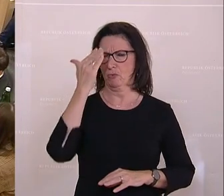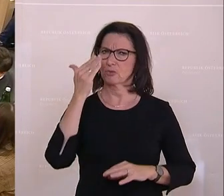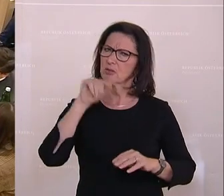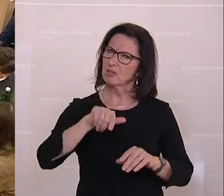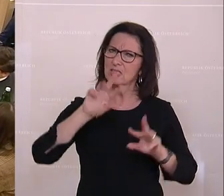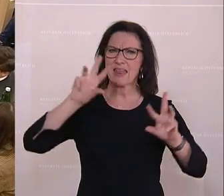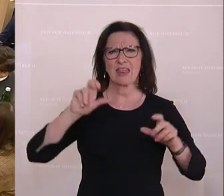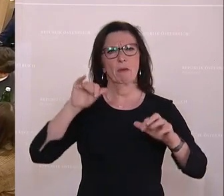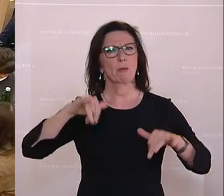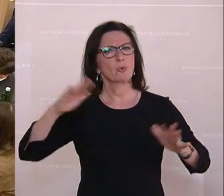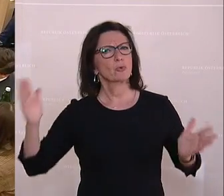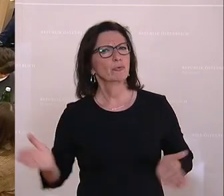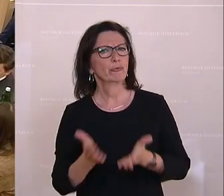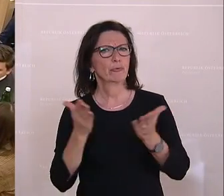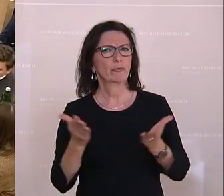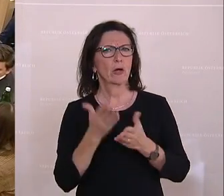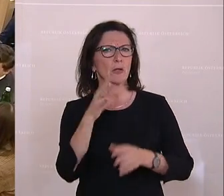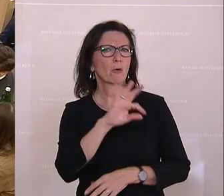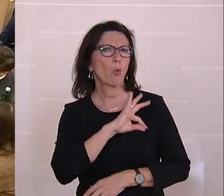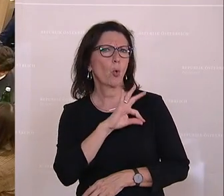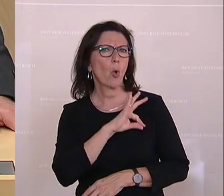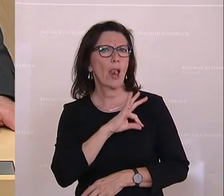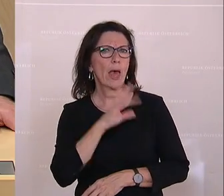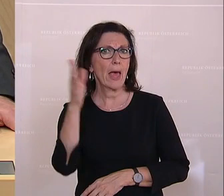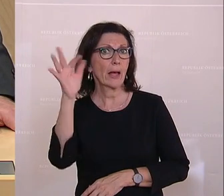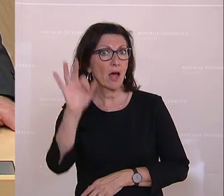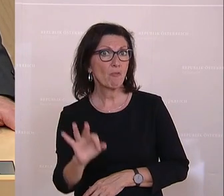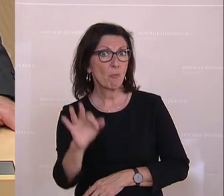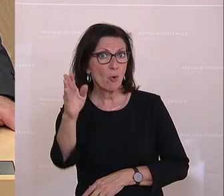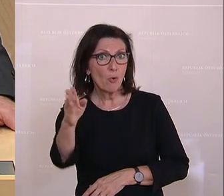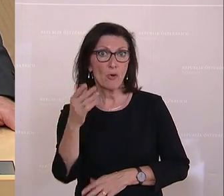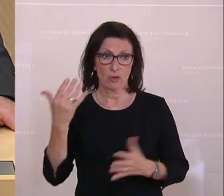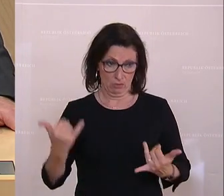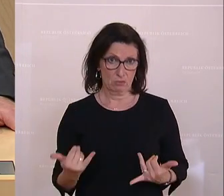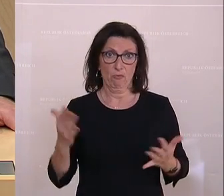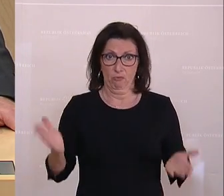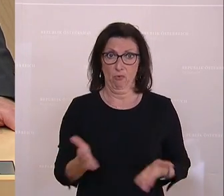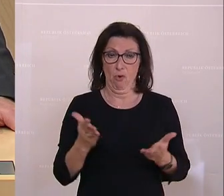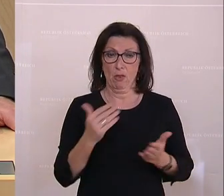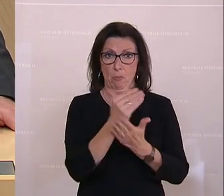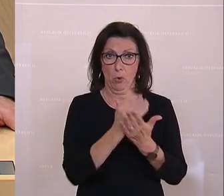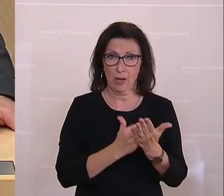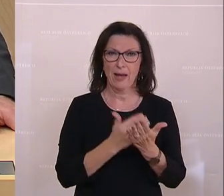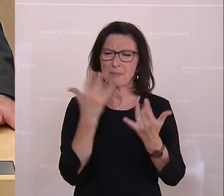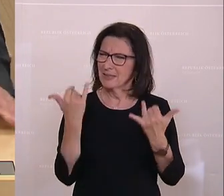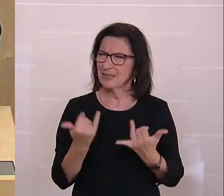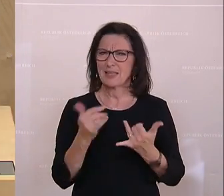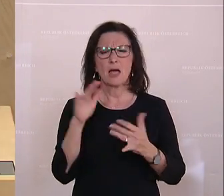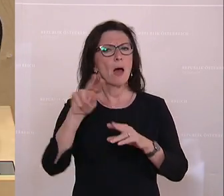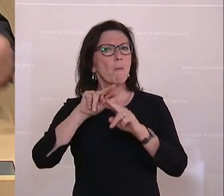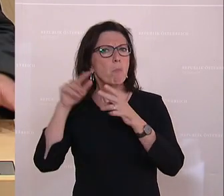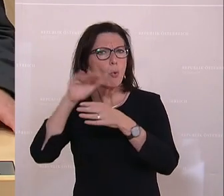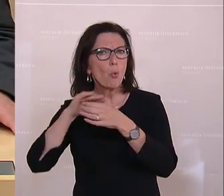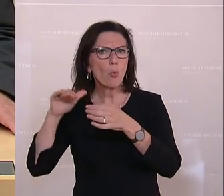der Kollege von der FPÖ hat ja das direkt gefördert mit einem Förderprogramm. Aktuell gibt es durchaus auf allen Ebenen, auf Bundesebene über